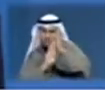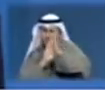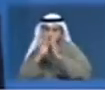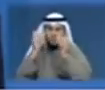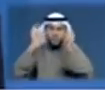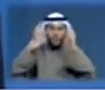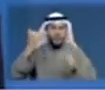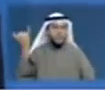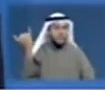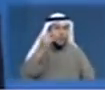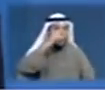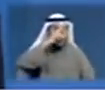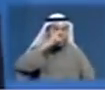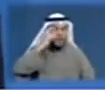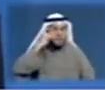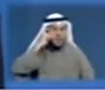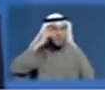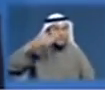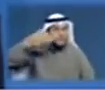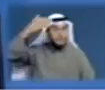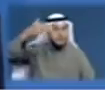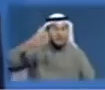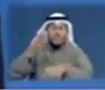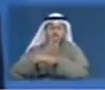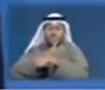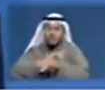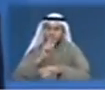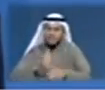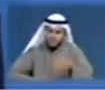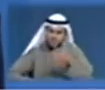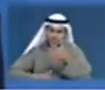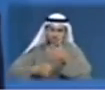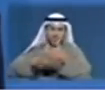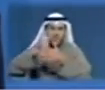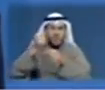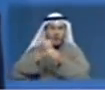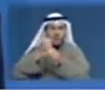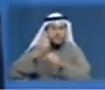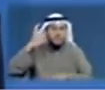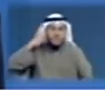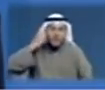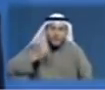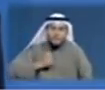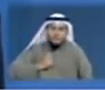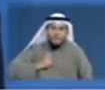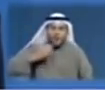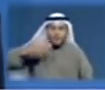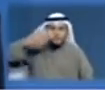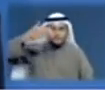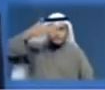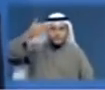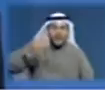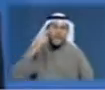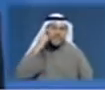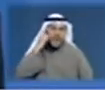ما يمكنهم من مواجهة أعباء الحياة، يعينهم على رسم مستقبلهم ويجنيهم